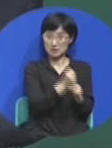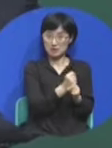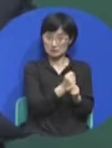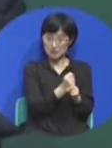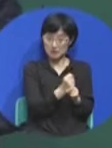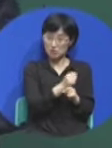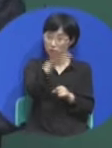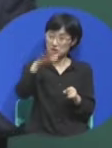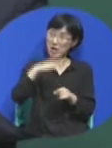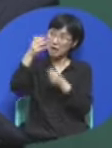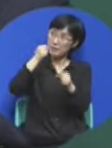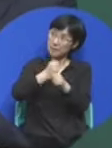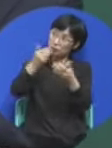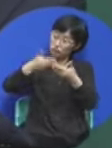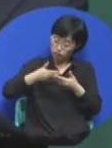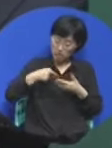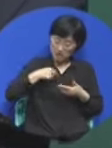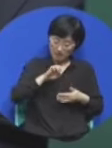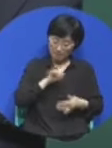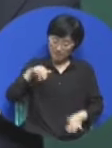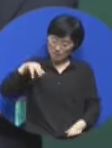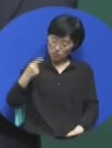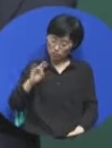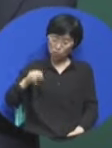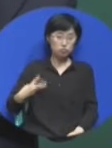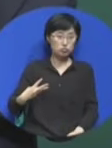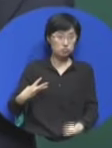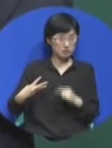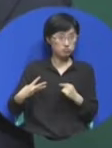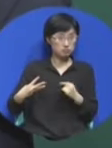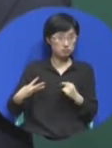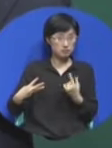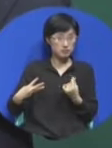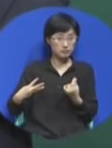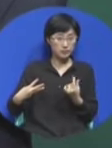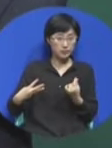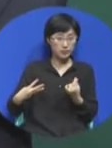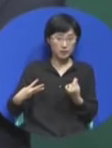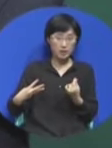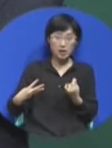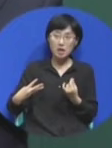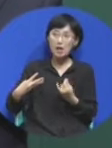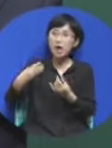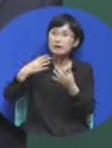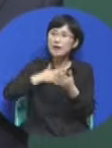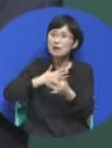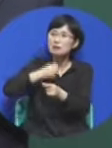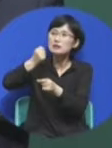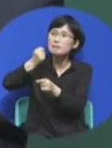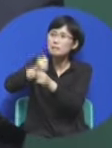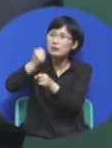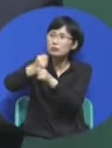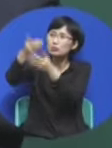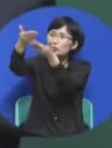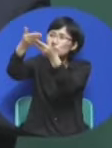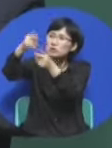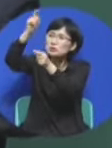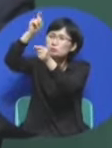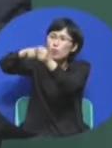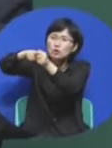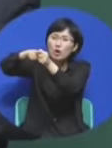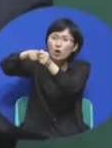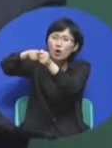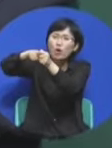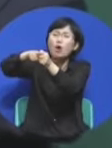당연히 창조의 목적에 화답하는 반응하는 그래서 우리가 찬양을 하는 거예요.